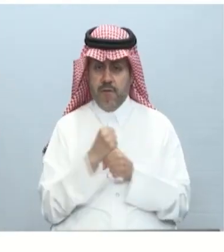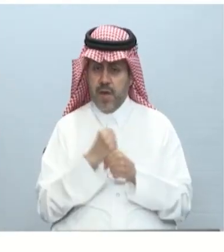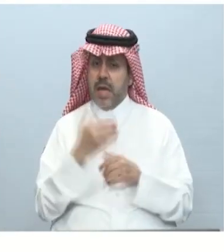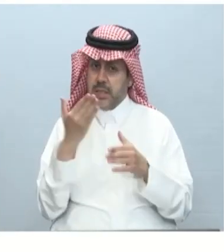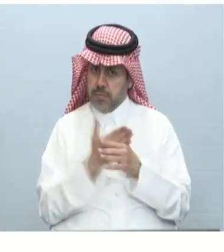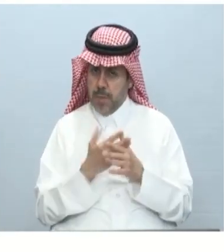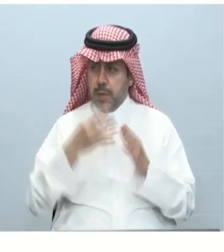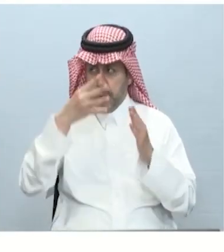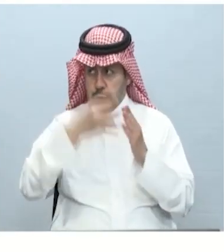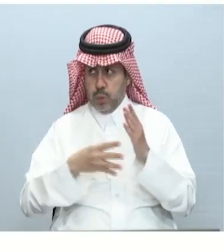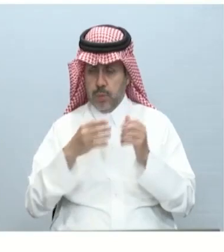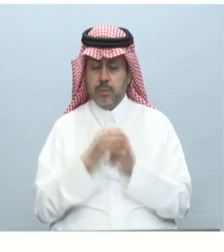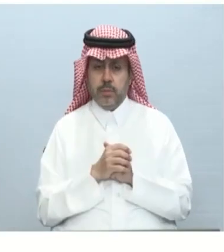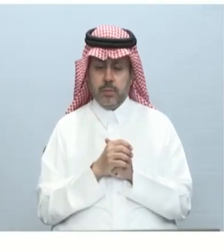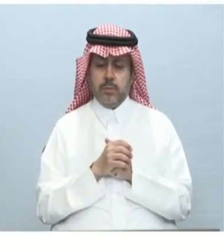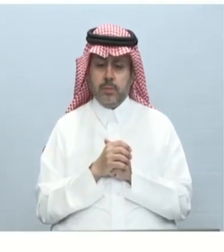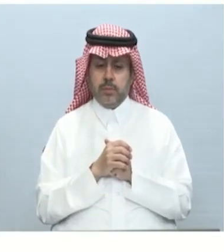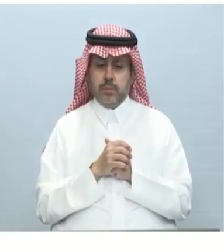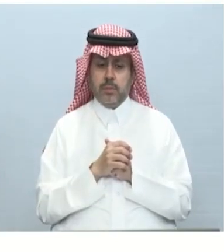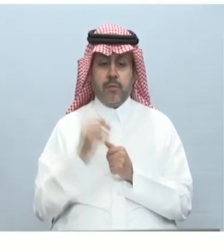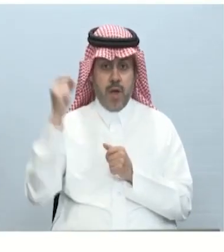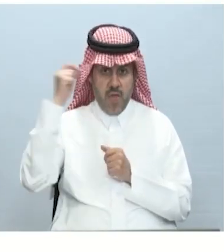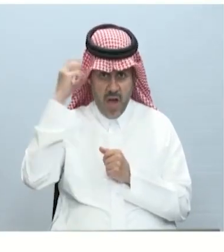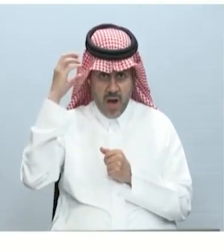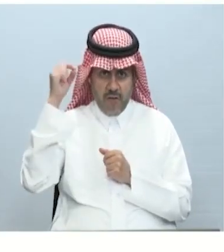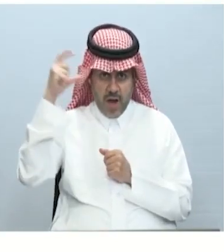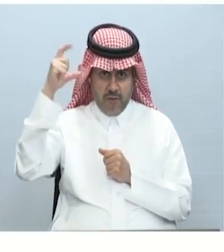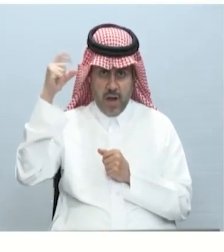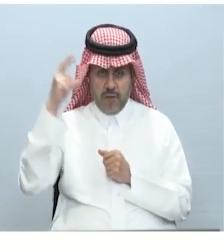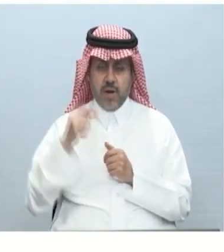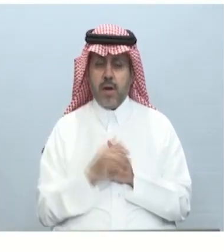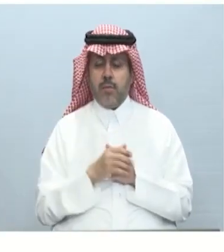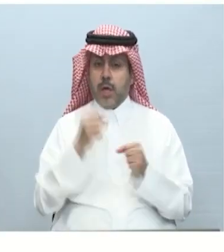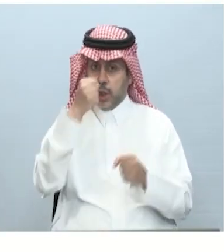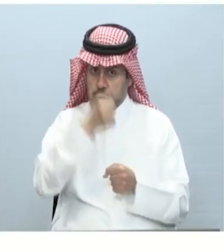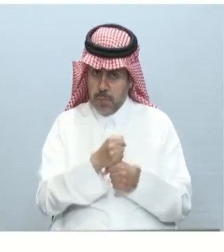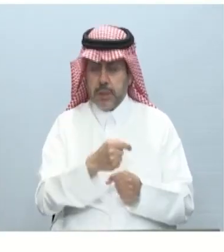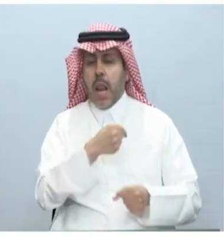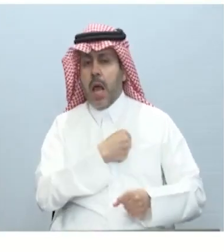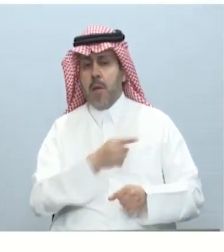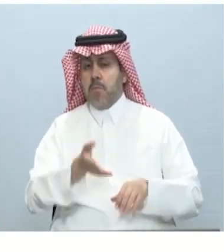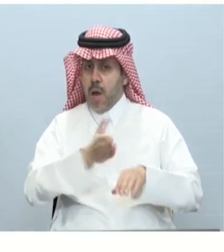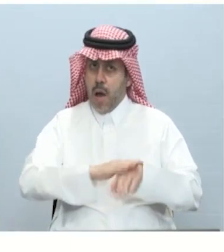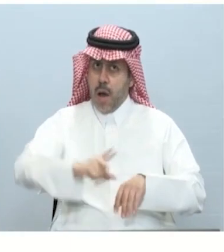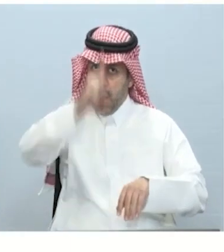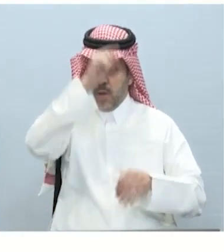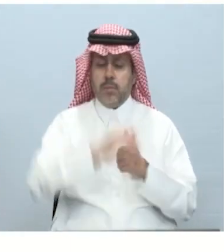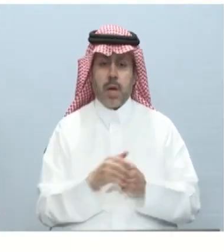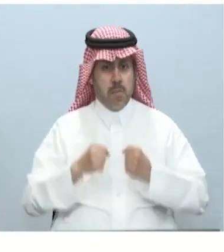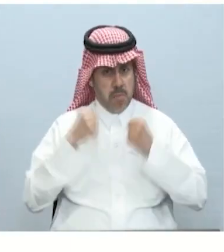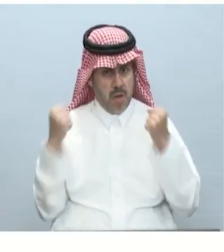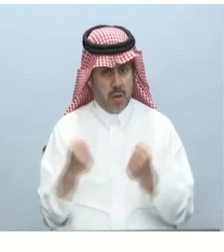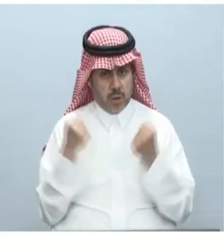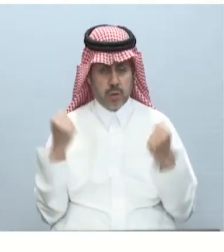الاسباب المشروعه فاذا عرفنا هذا الامر اعتمد القلب على الله جل وعلا مع بذل الجهد